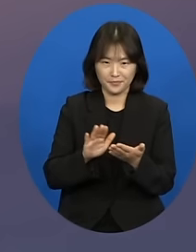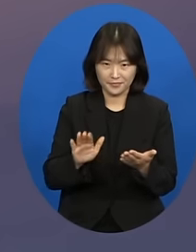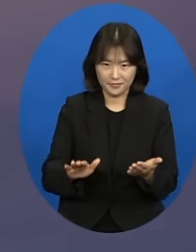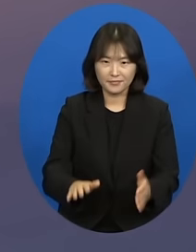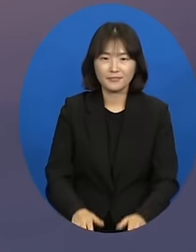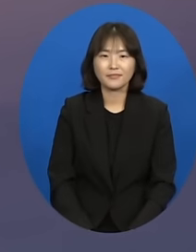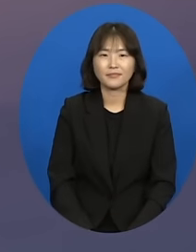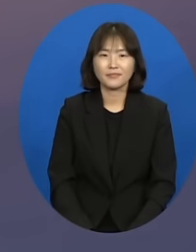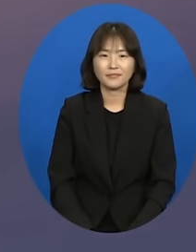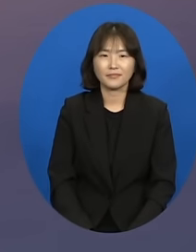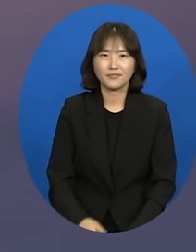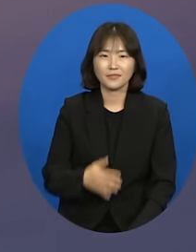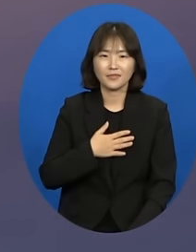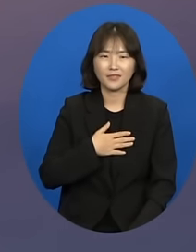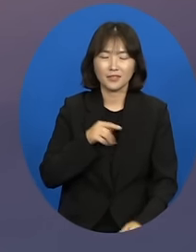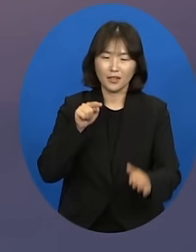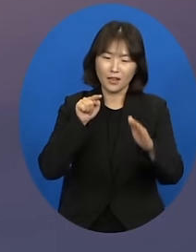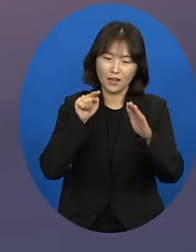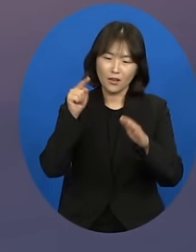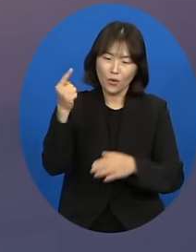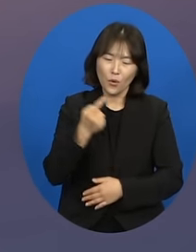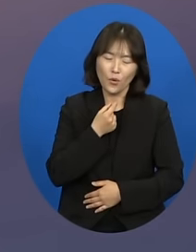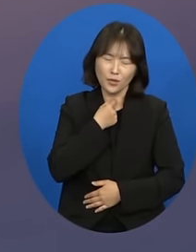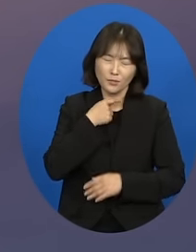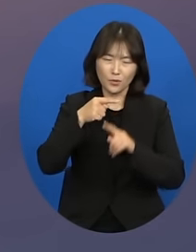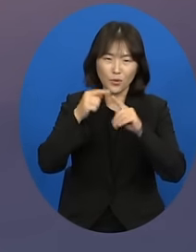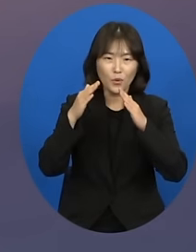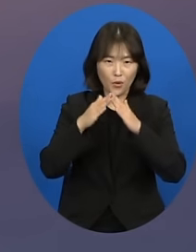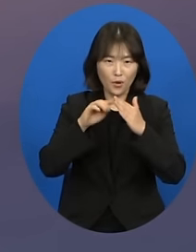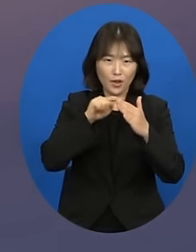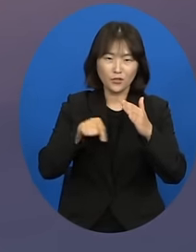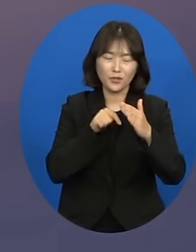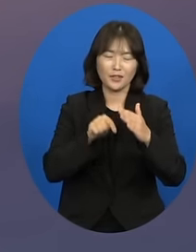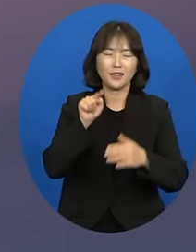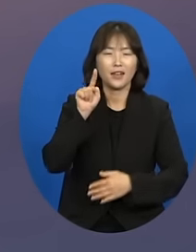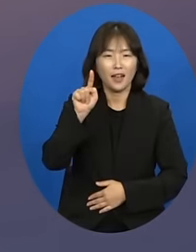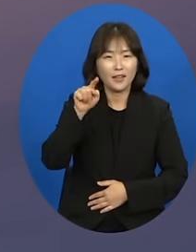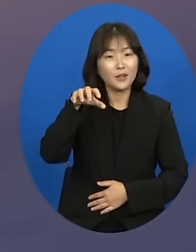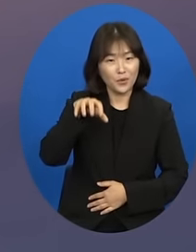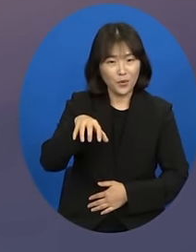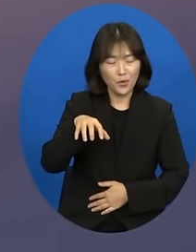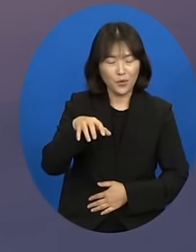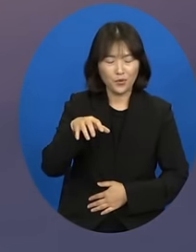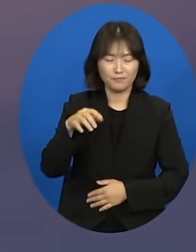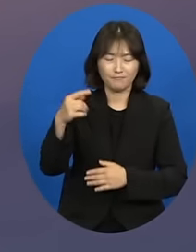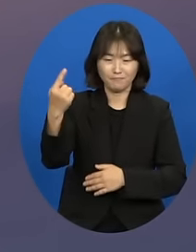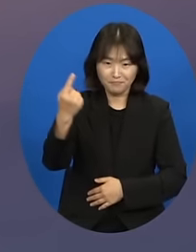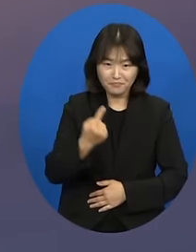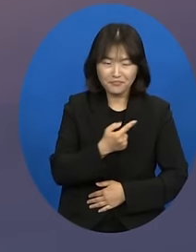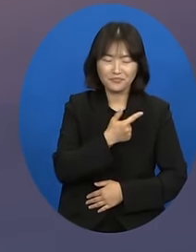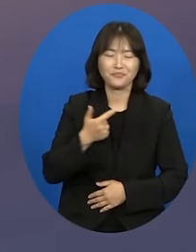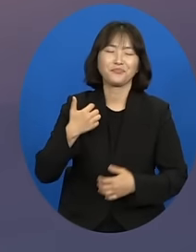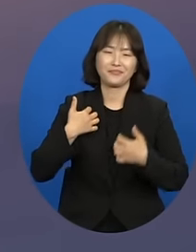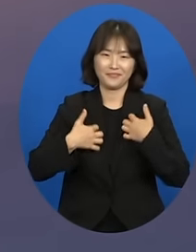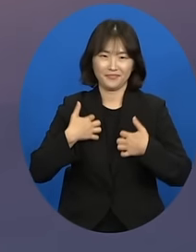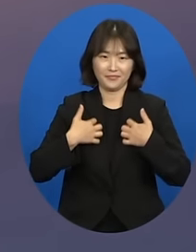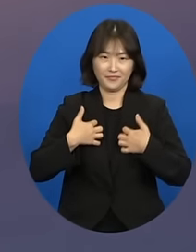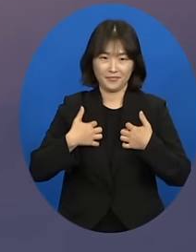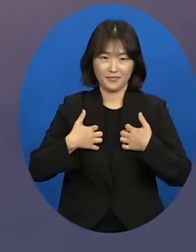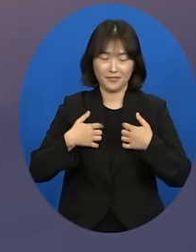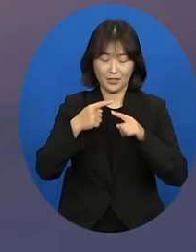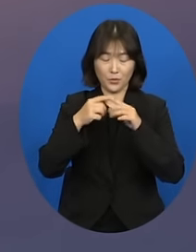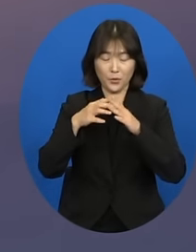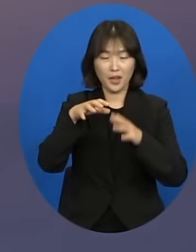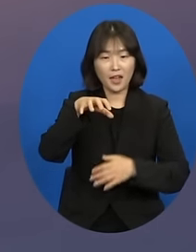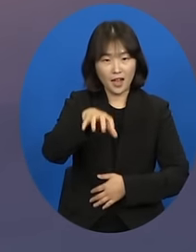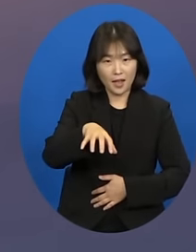제가 너무 와보고 싶었던 교회 중에 한 곳을 이렇게 방문하게 돼서 저도 굉장히 기쁘고, 이 교회 오니까 이 앞에